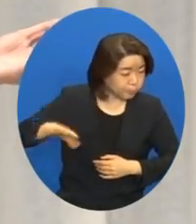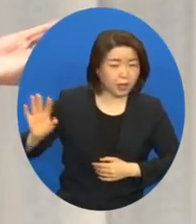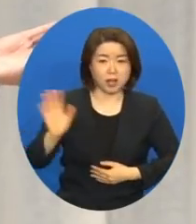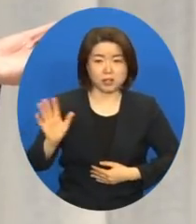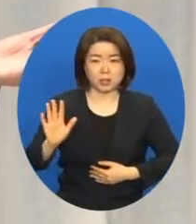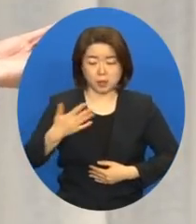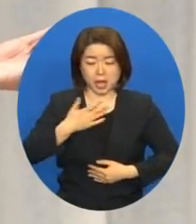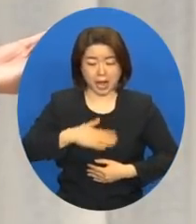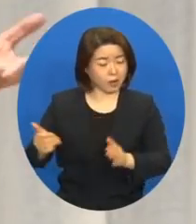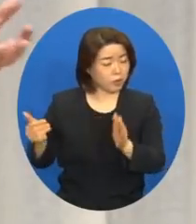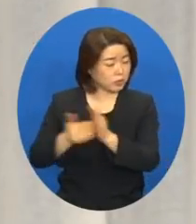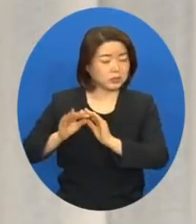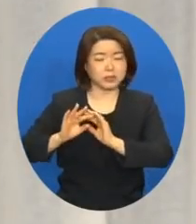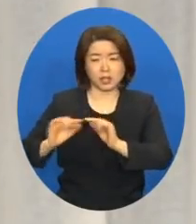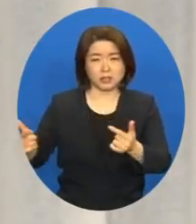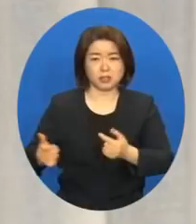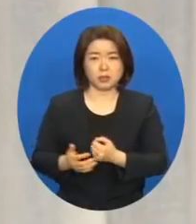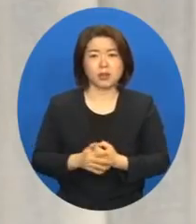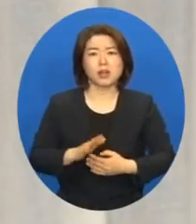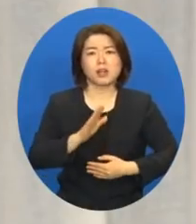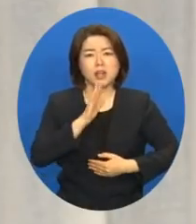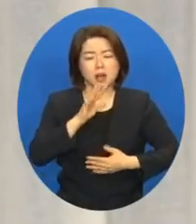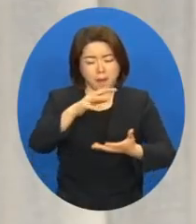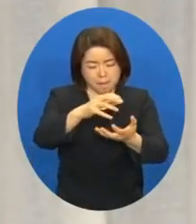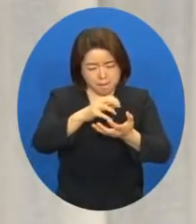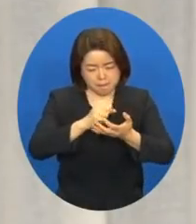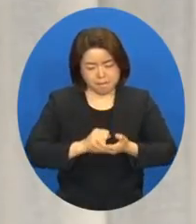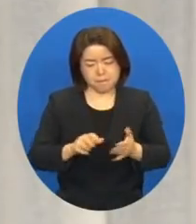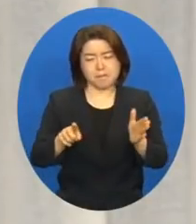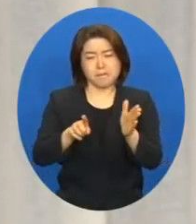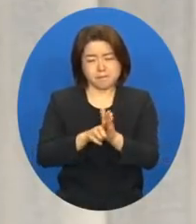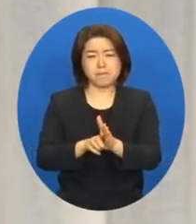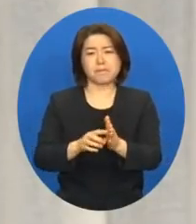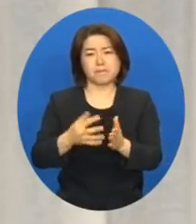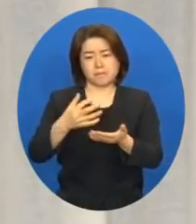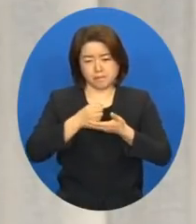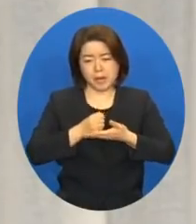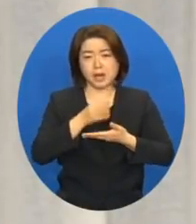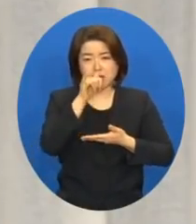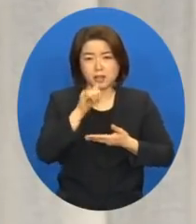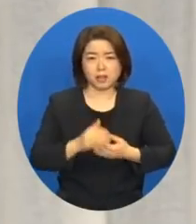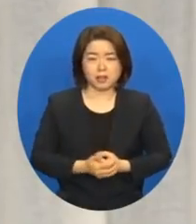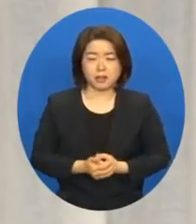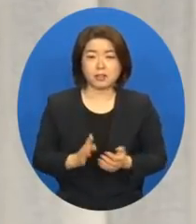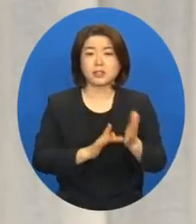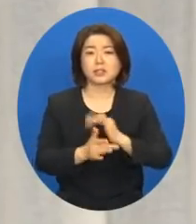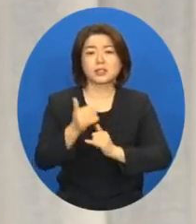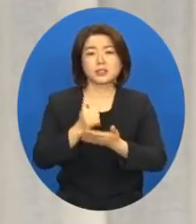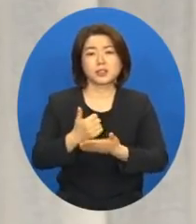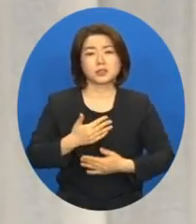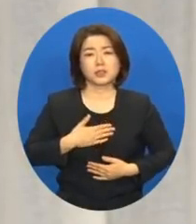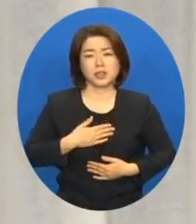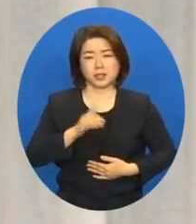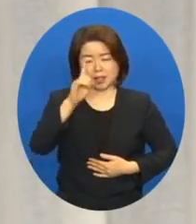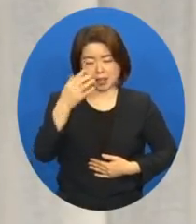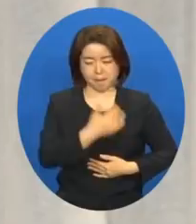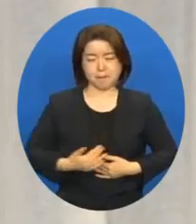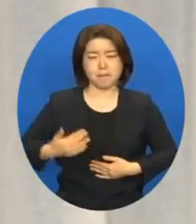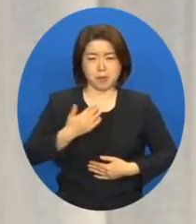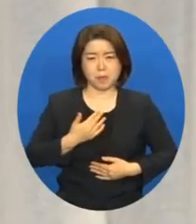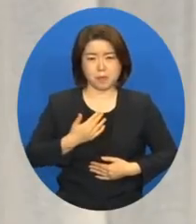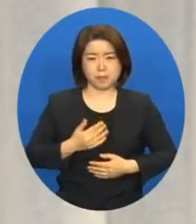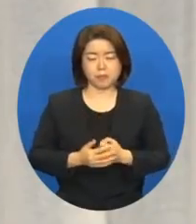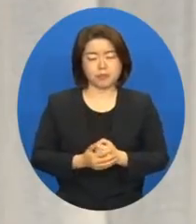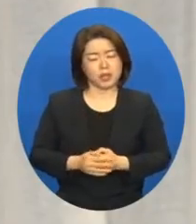알고 끝난 게 아니에요. 정말 믿었어요. 예수님과 나는 한 몸이구나. 그렇다면